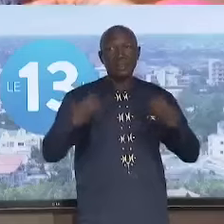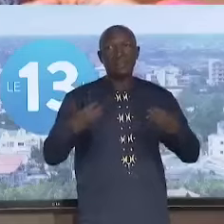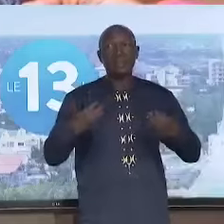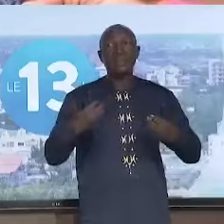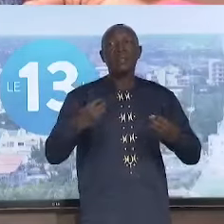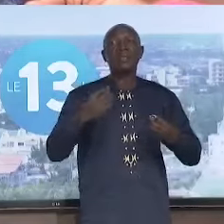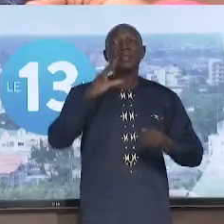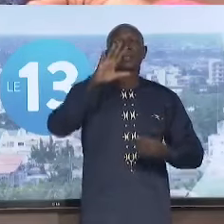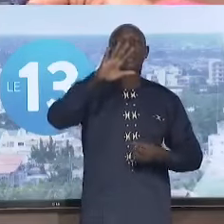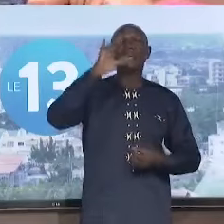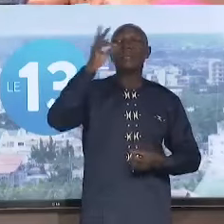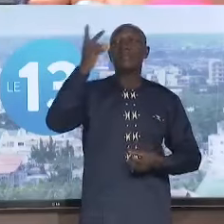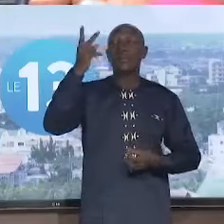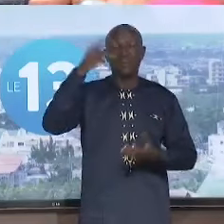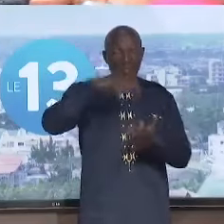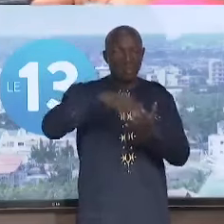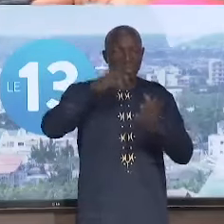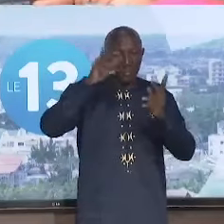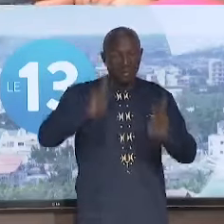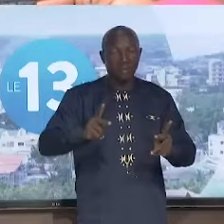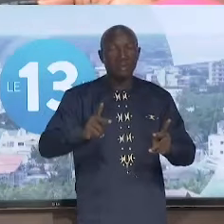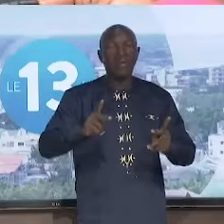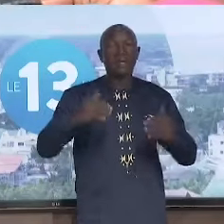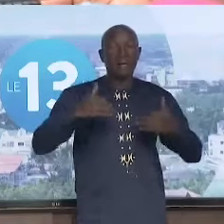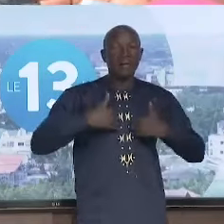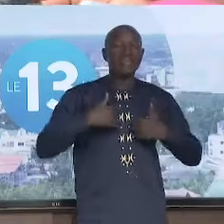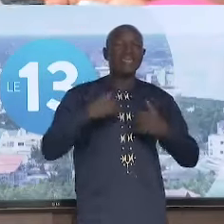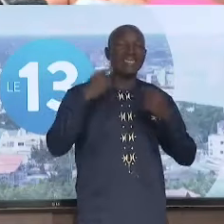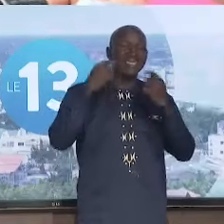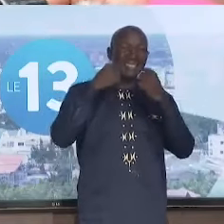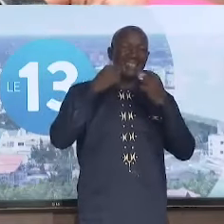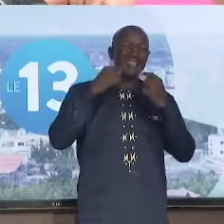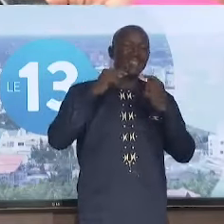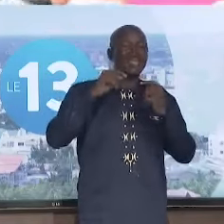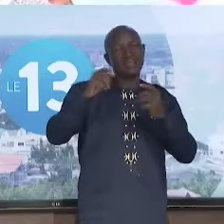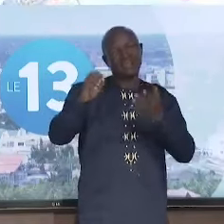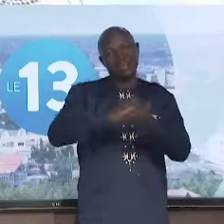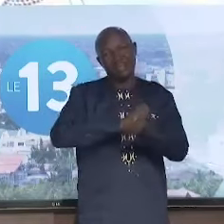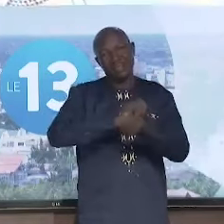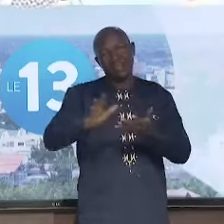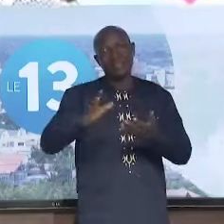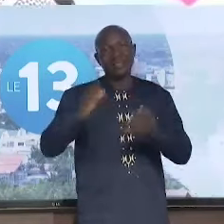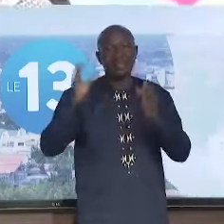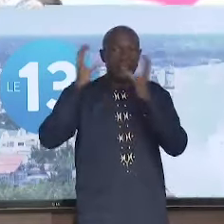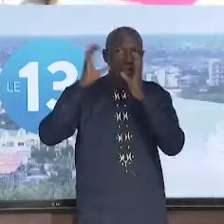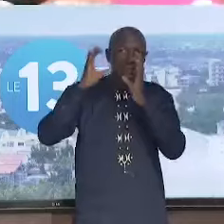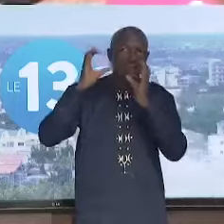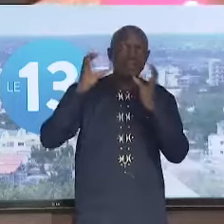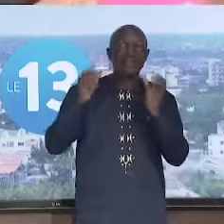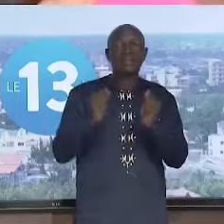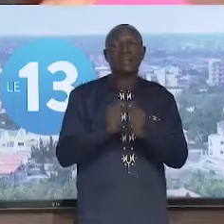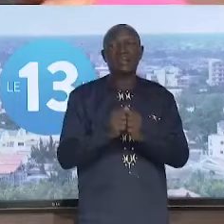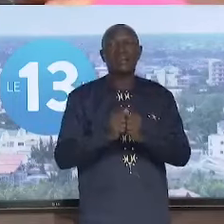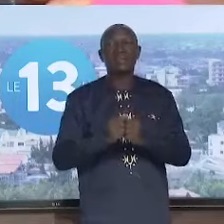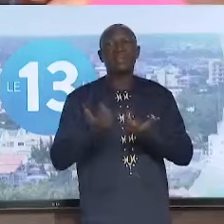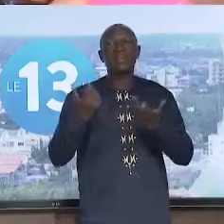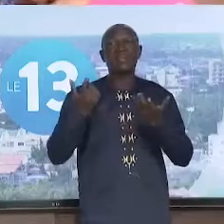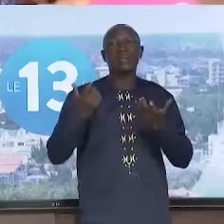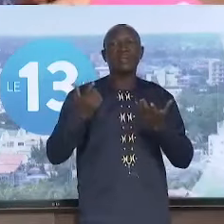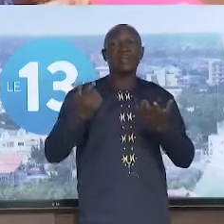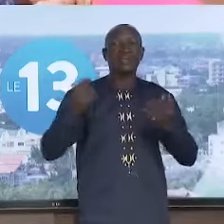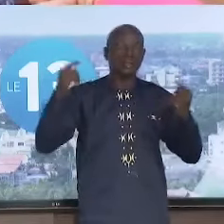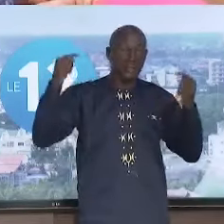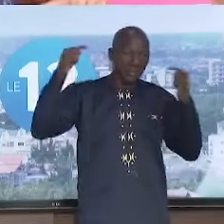population avait une dent cariée et 59,3% de la population avait des affections parodontales, ça veut dire des